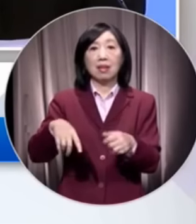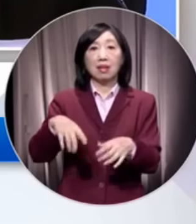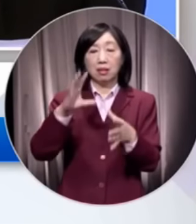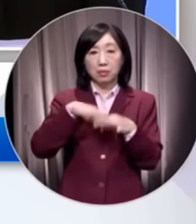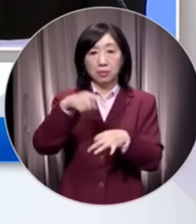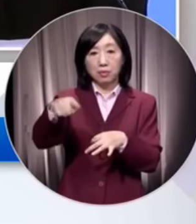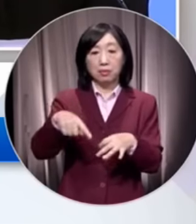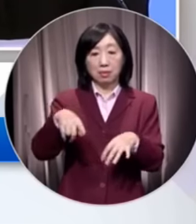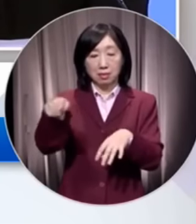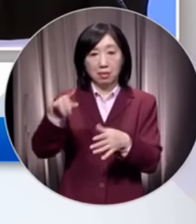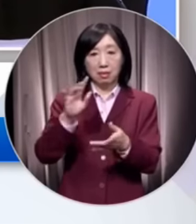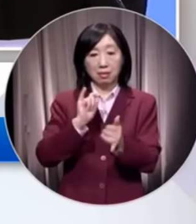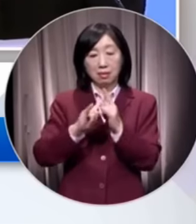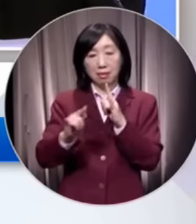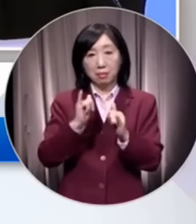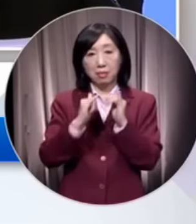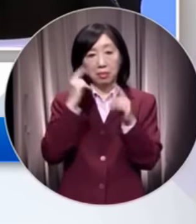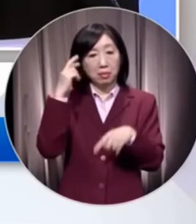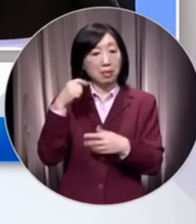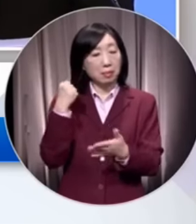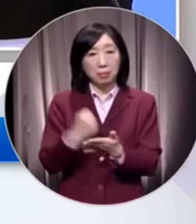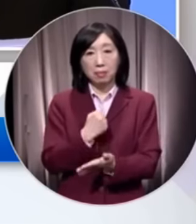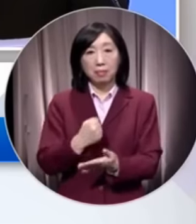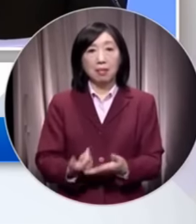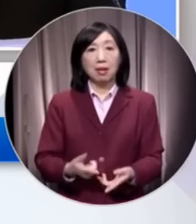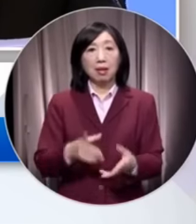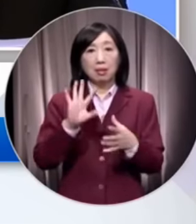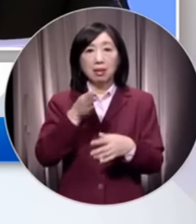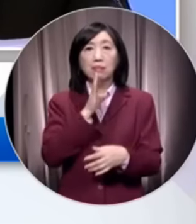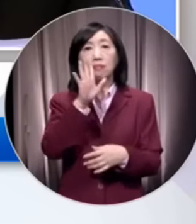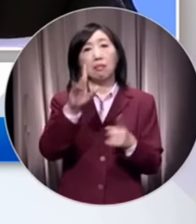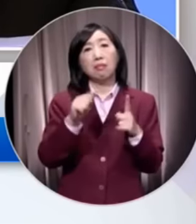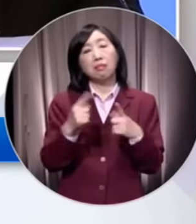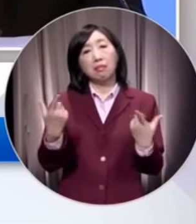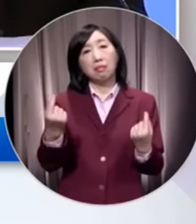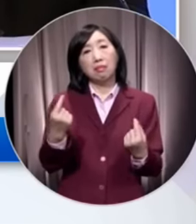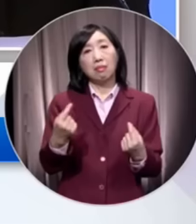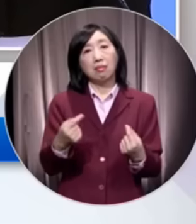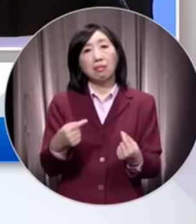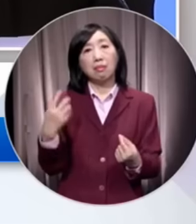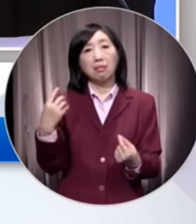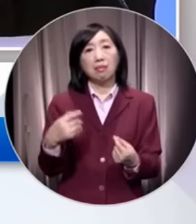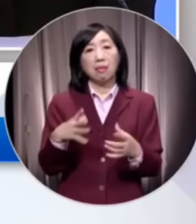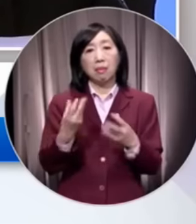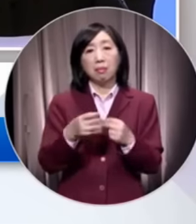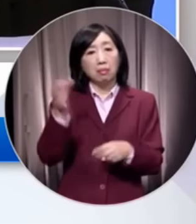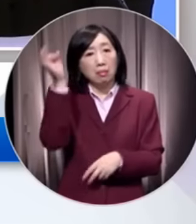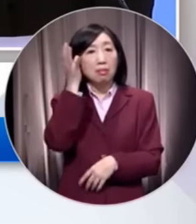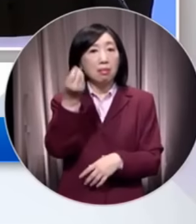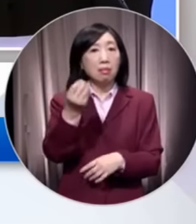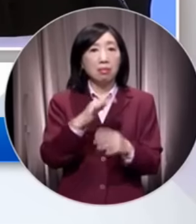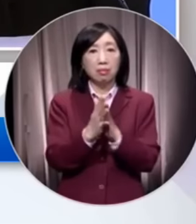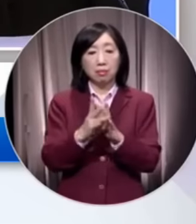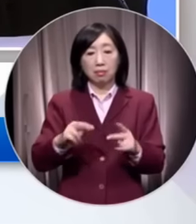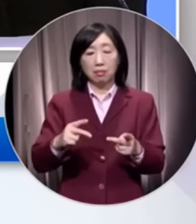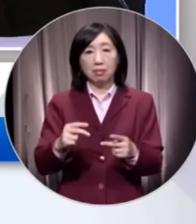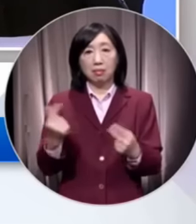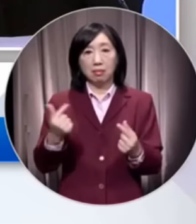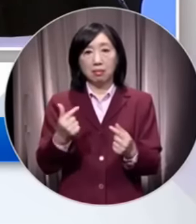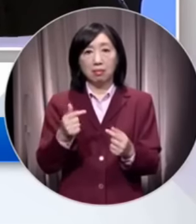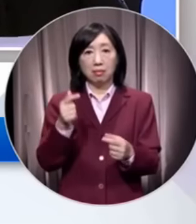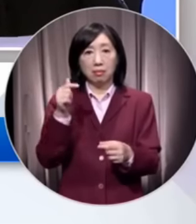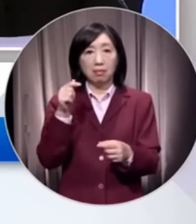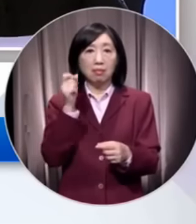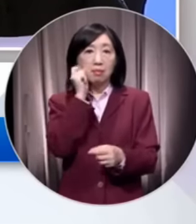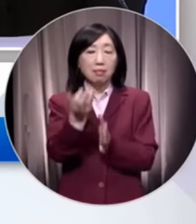是很遗憾的事情，还是有人没有学到教训。在投票日前不到一个月，我们又看到政党邀请了